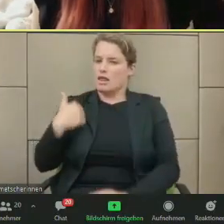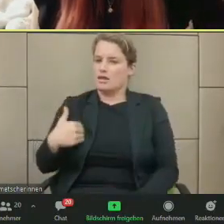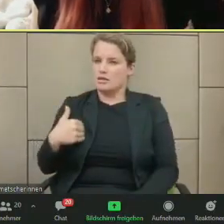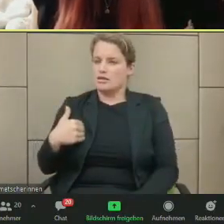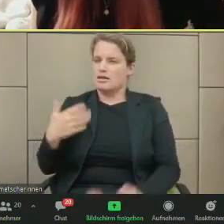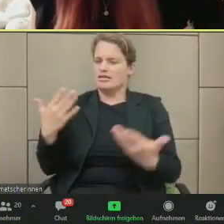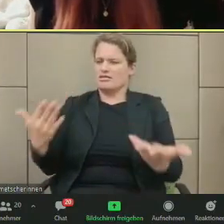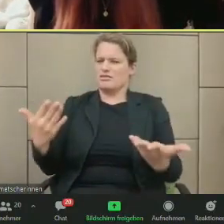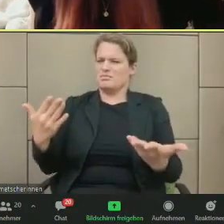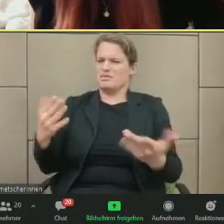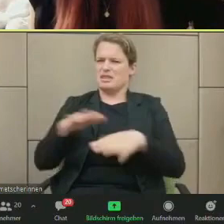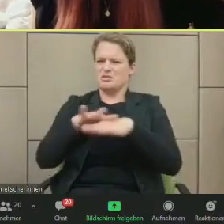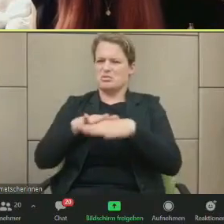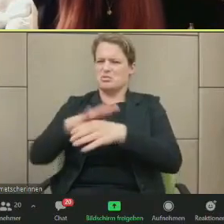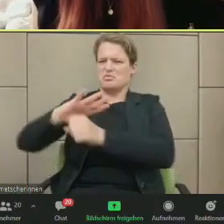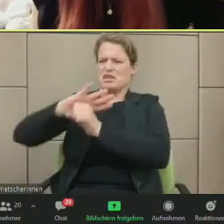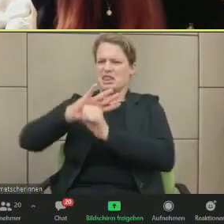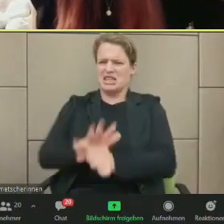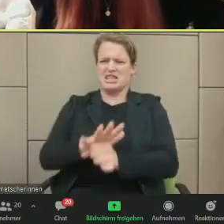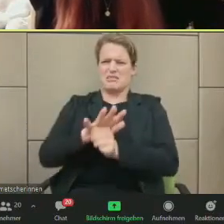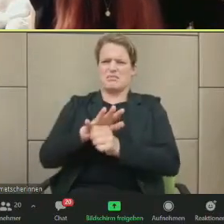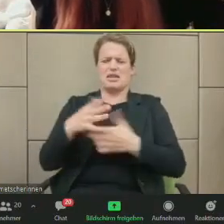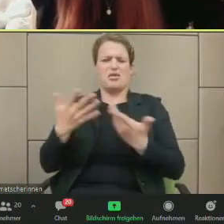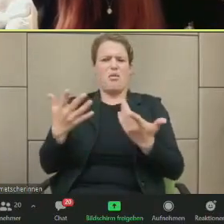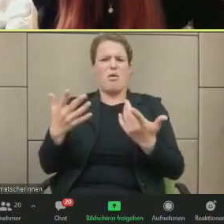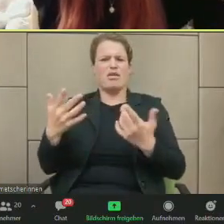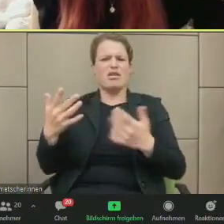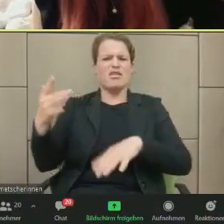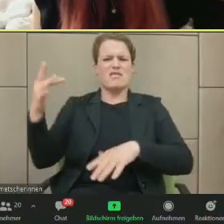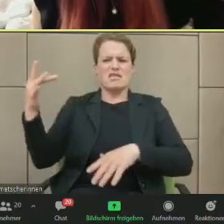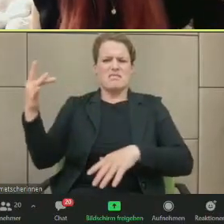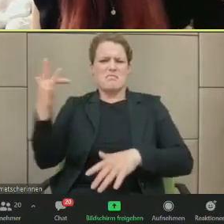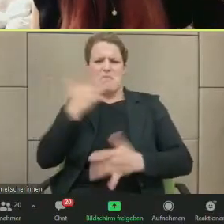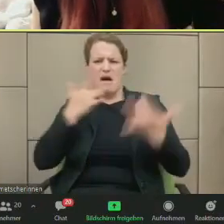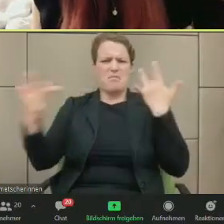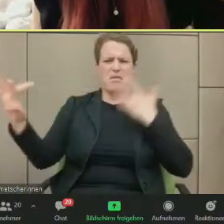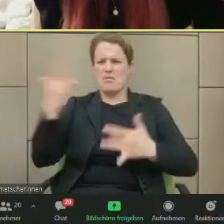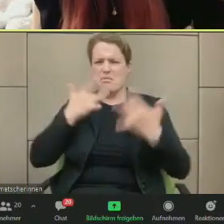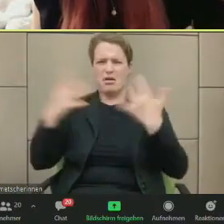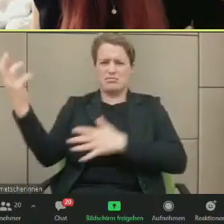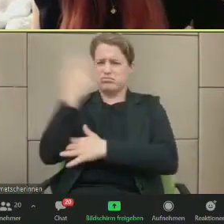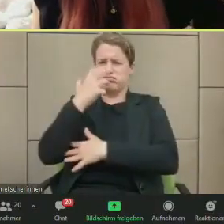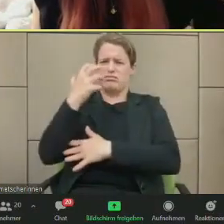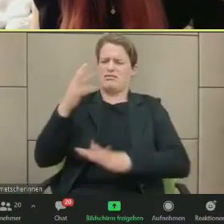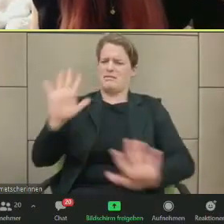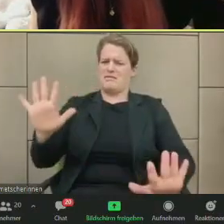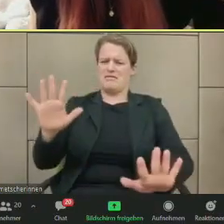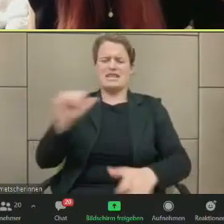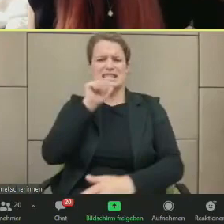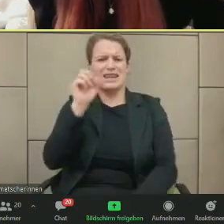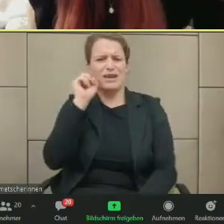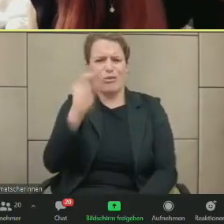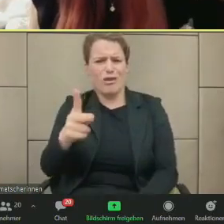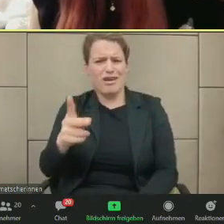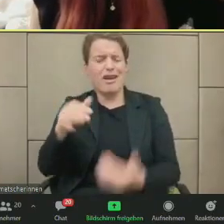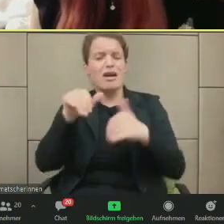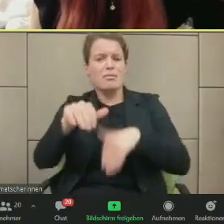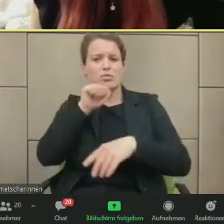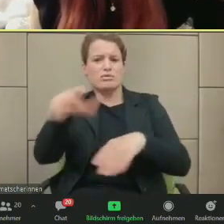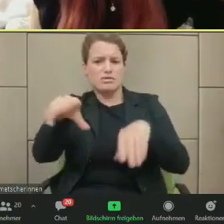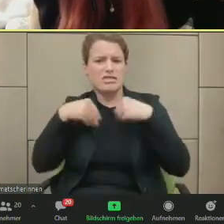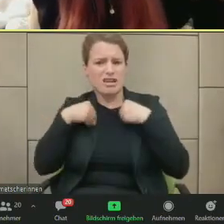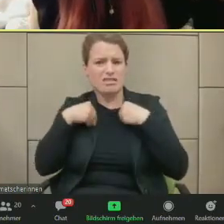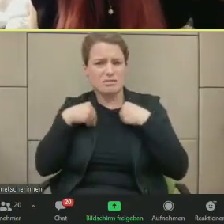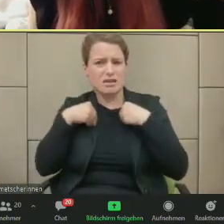sind diskriminierende Nachrichten, beleidigende Nachrichten nicht okay und das muss man nicht so hinnehmen.